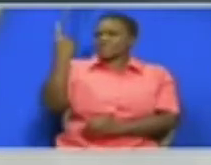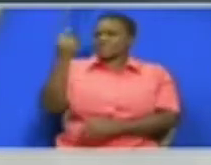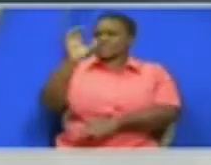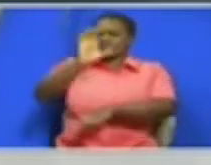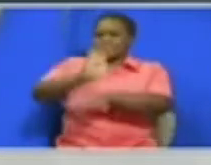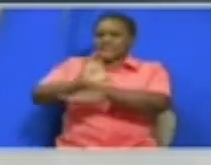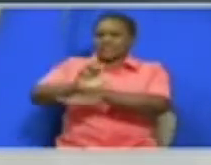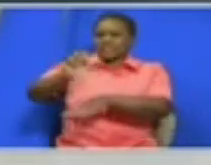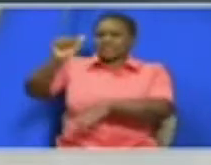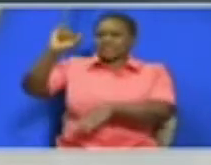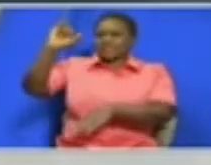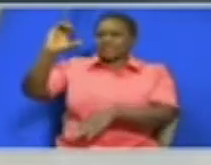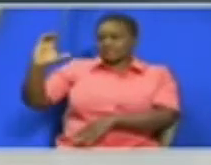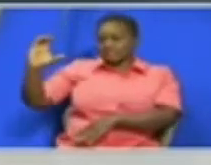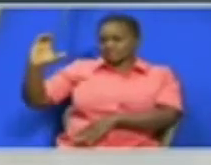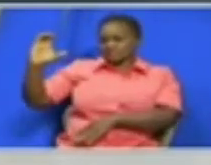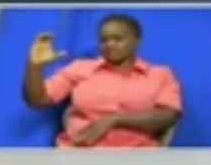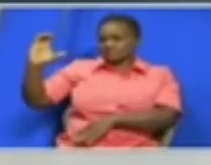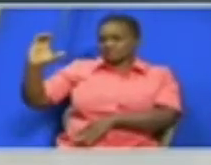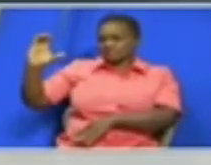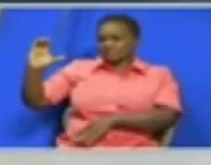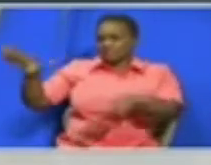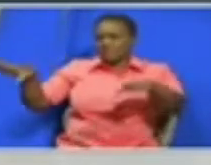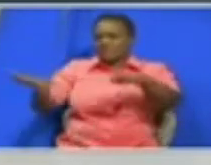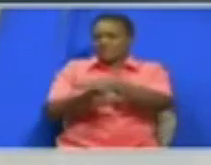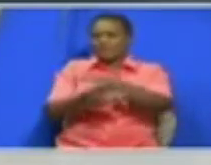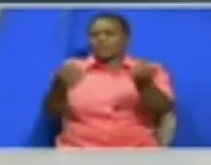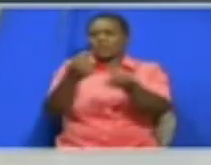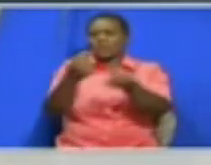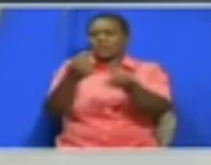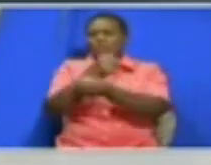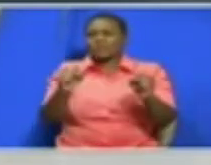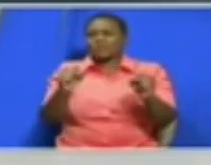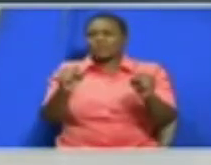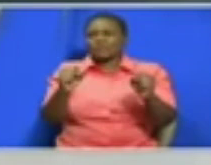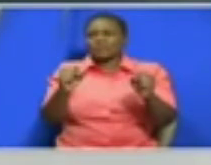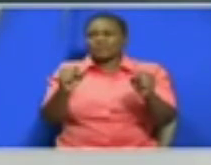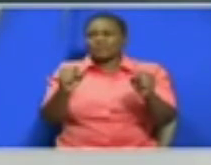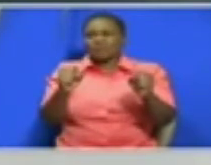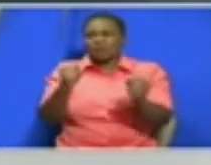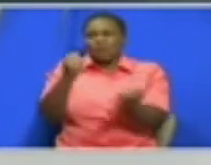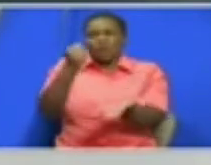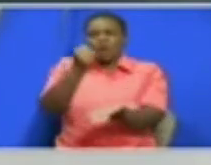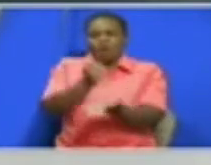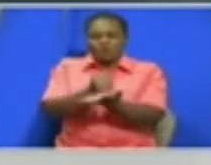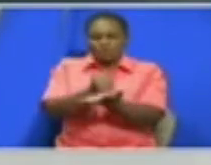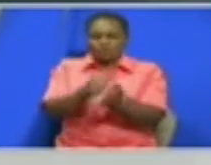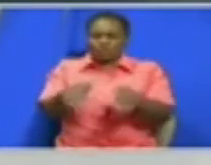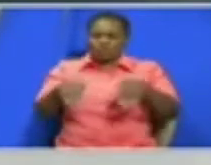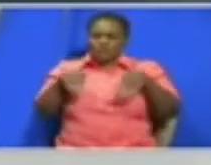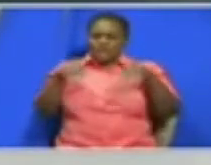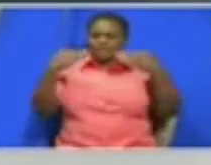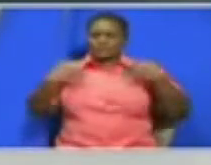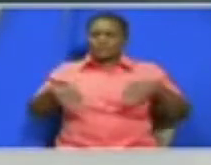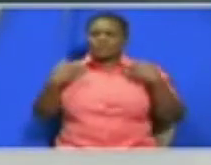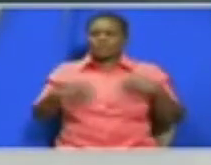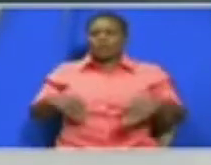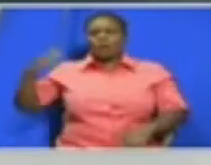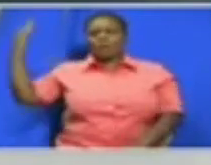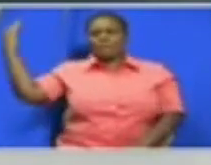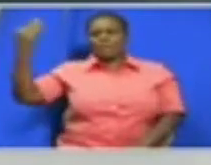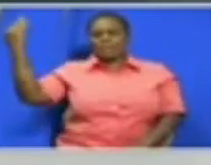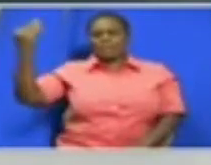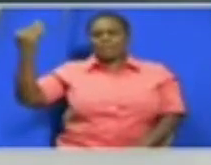Zweni, naibu rais alilazimika kupiga kambi afisini ili watu wafike kuhudhuria hafla hiyo iliyokuwa na watu wachache